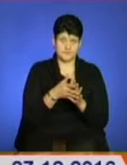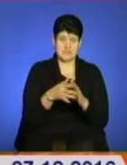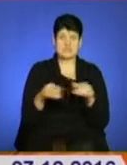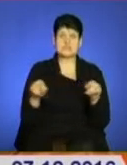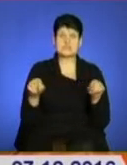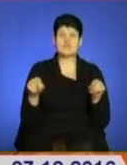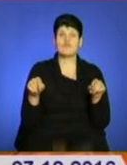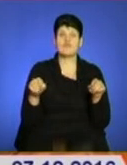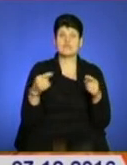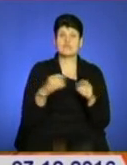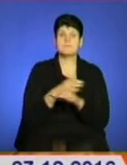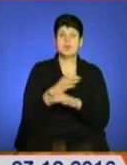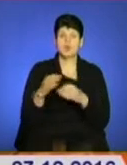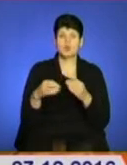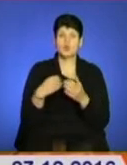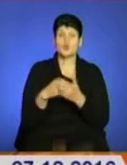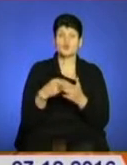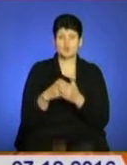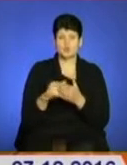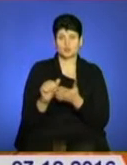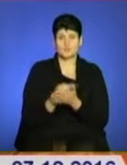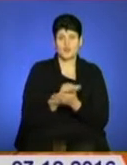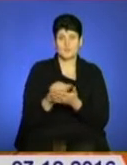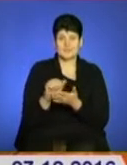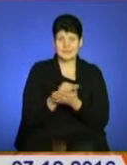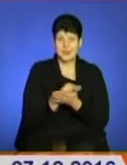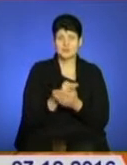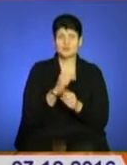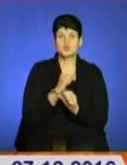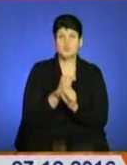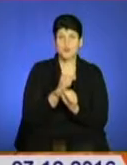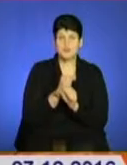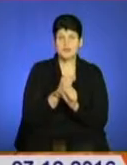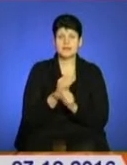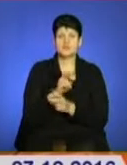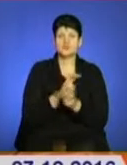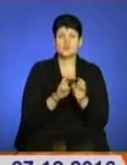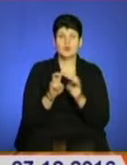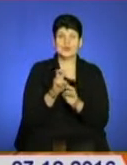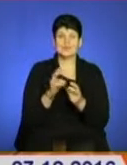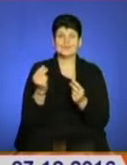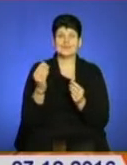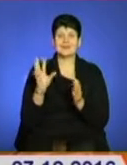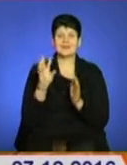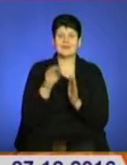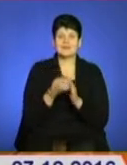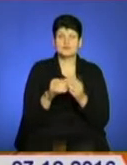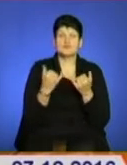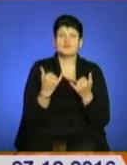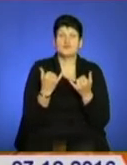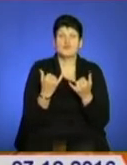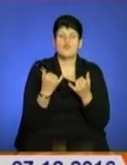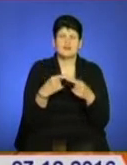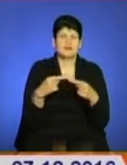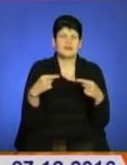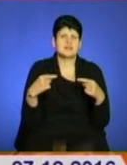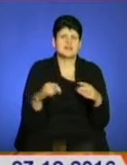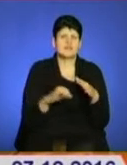створити проєктно-кошторисну документацію, зробити і шукати інвестора сьогодні різних